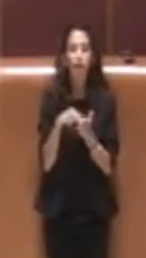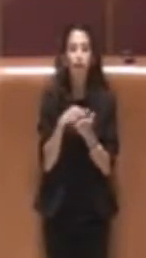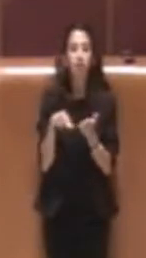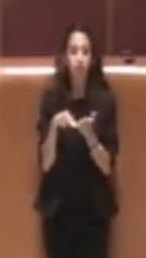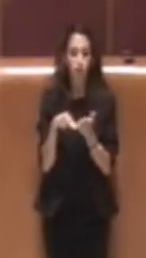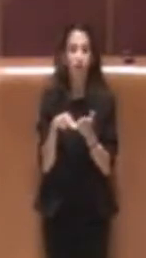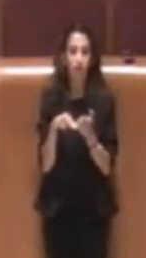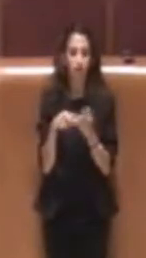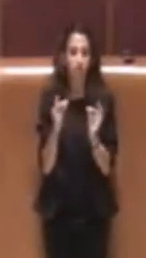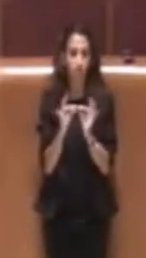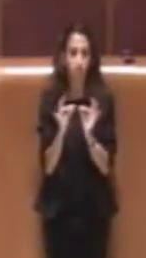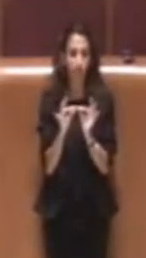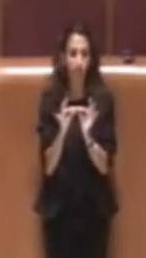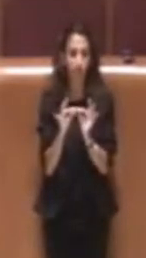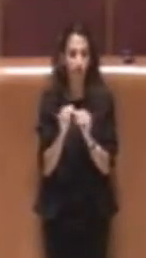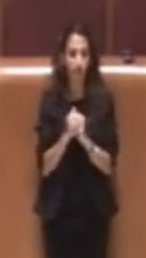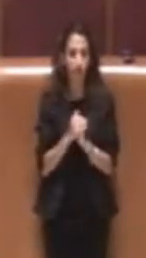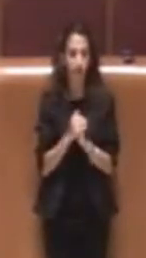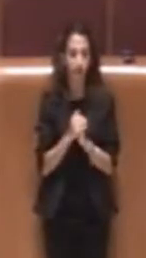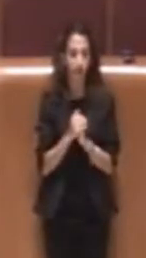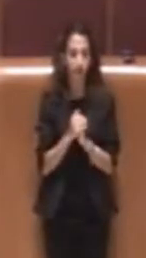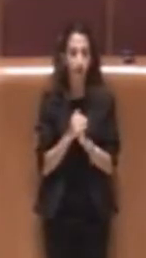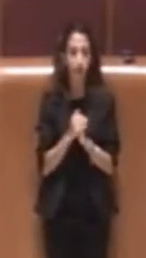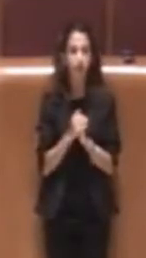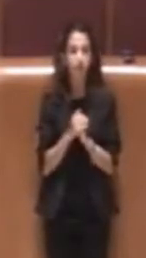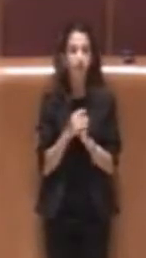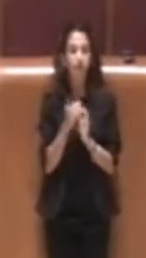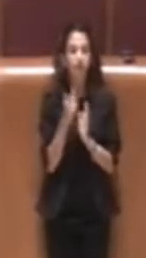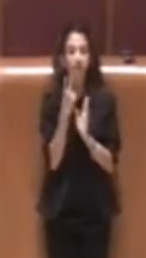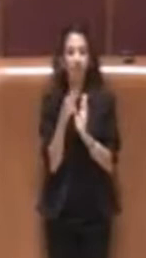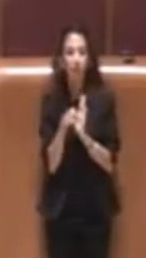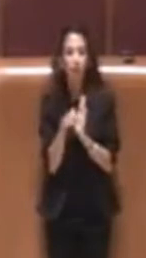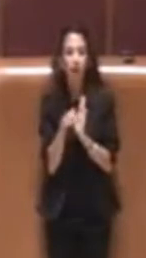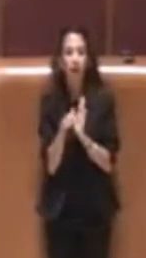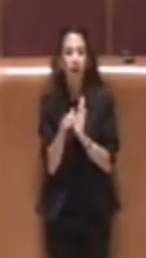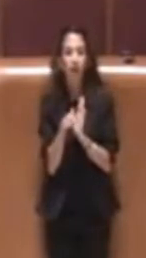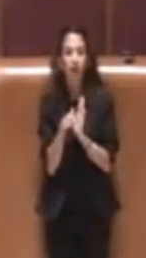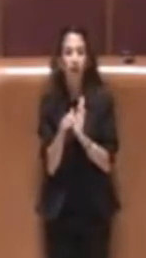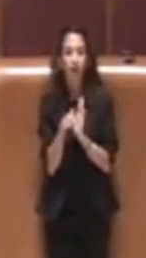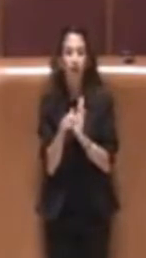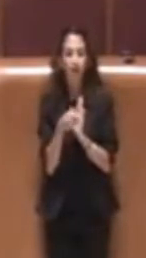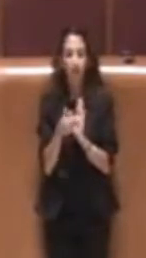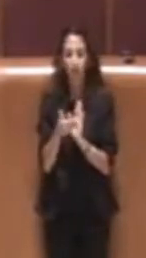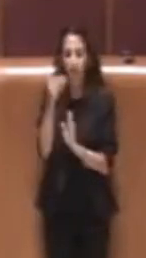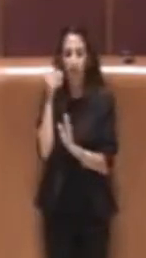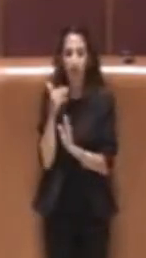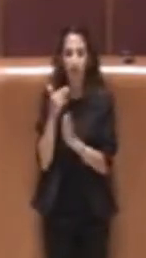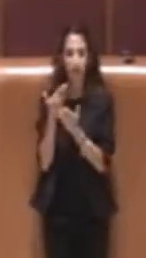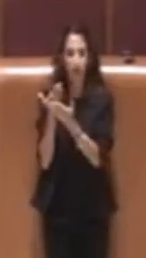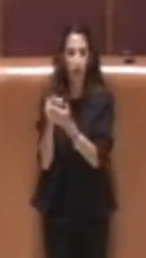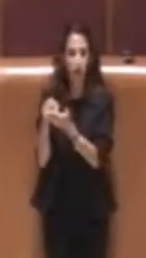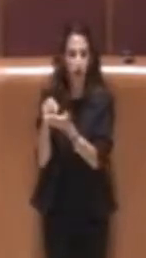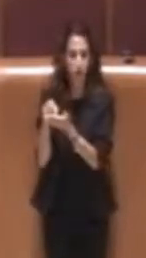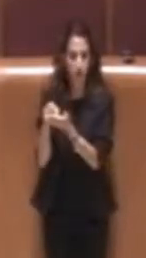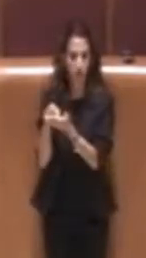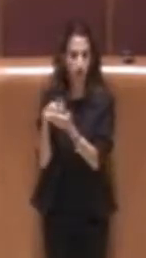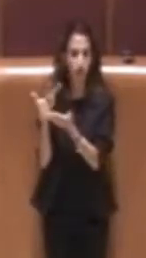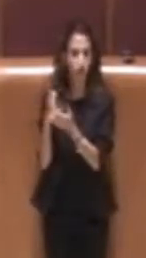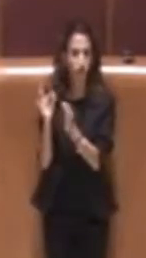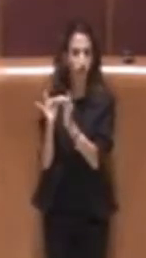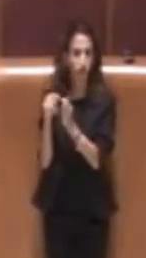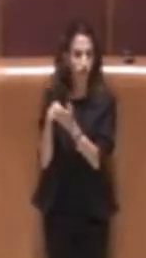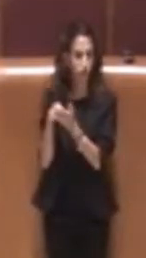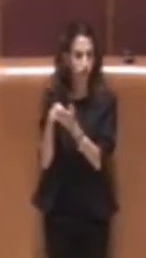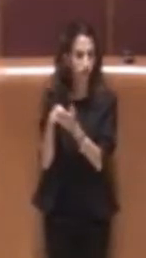a favore di quanto determinato prima nella mozione e poi nella